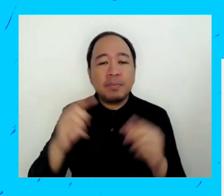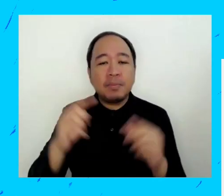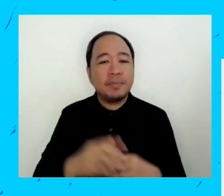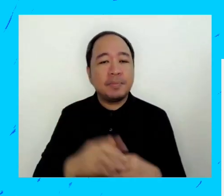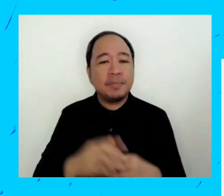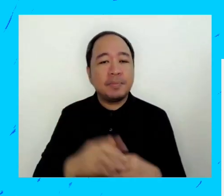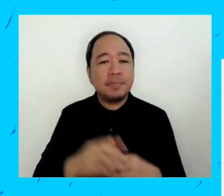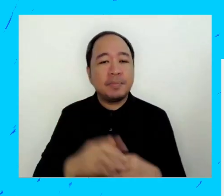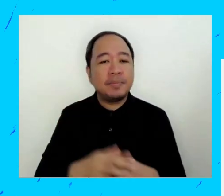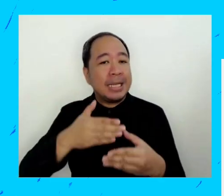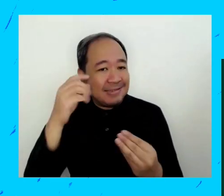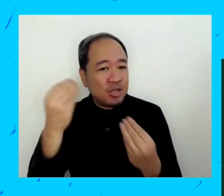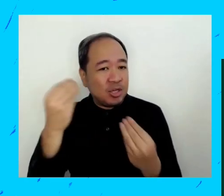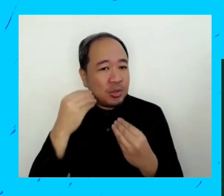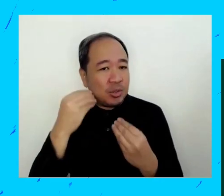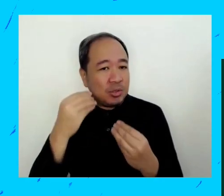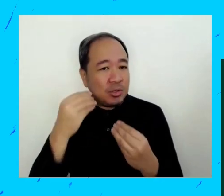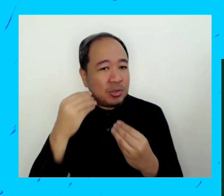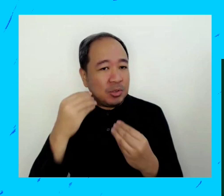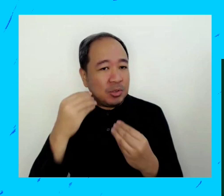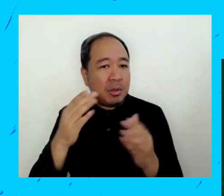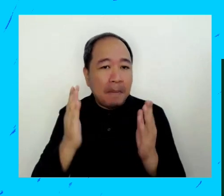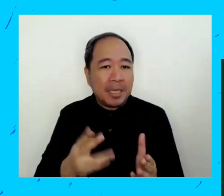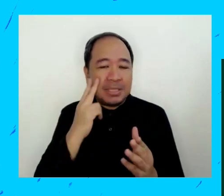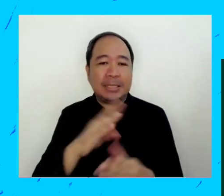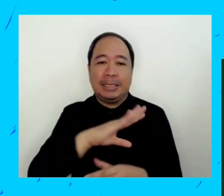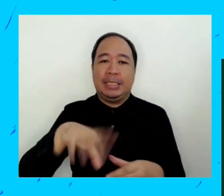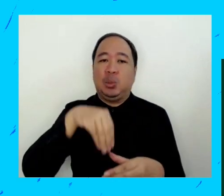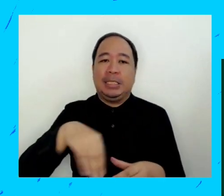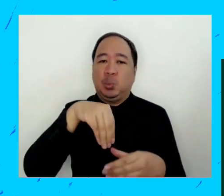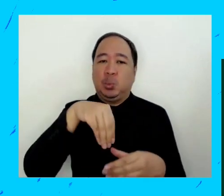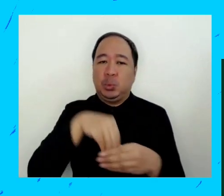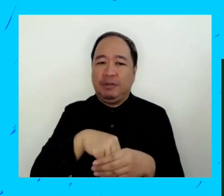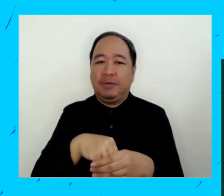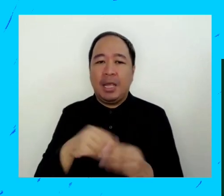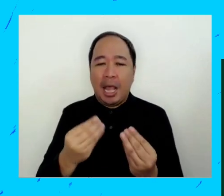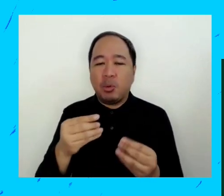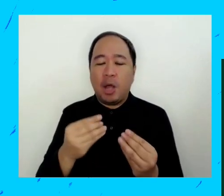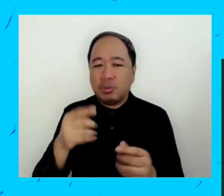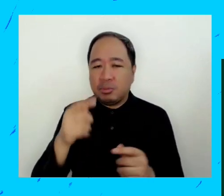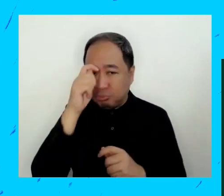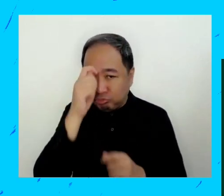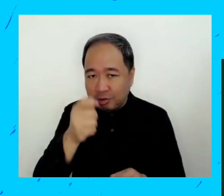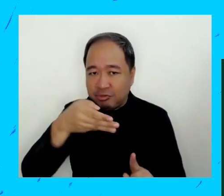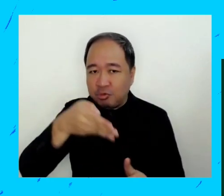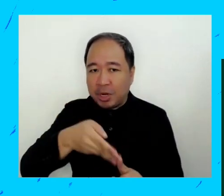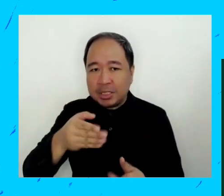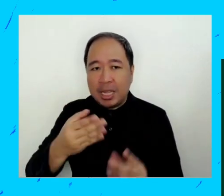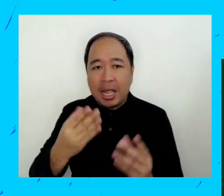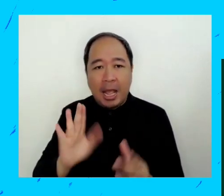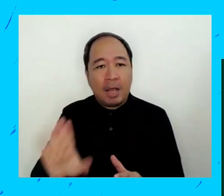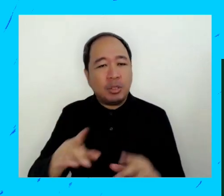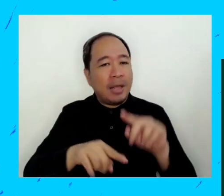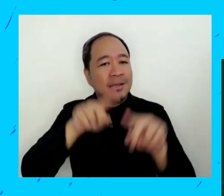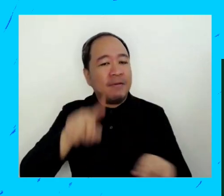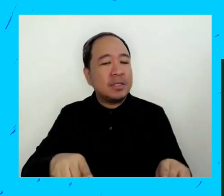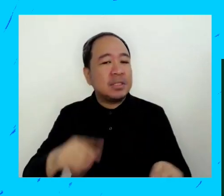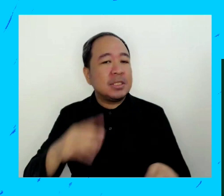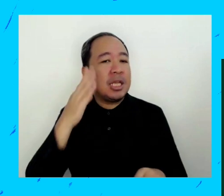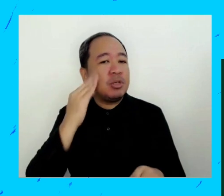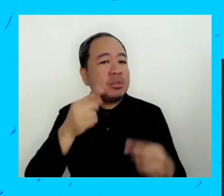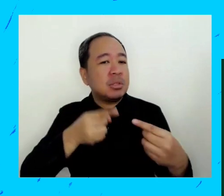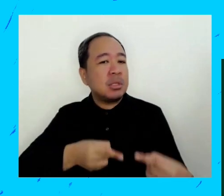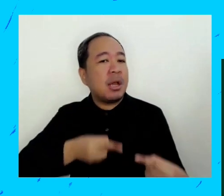des échanges d'expériences et des espaces donc à travers les